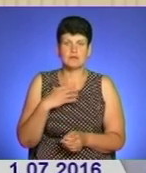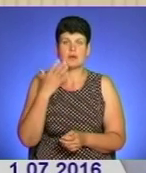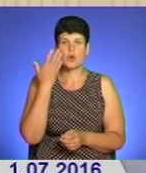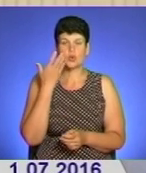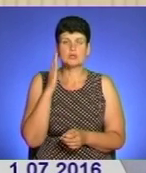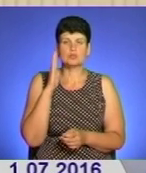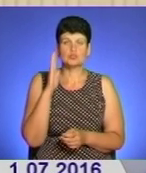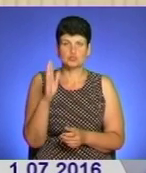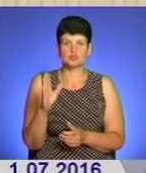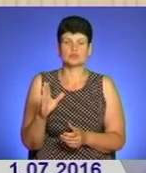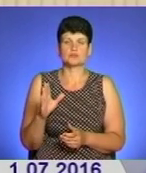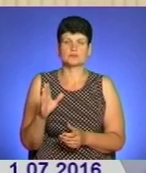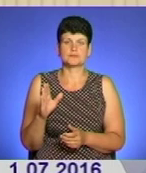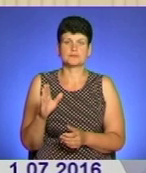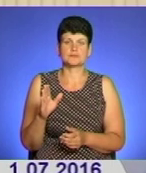будуть впроваджені